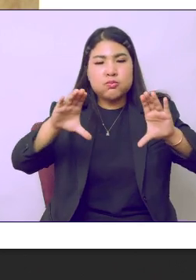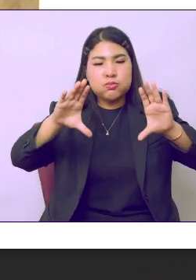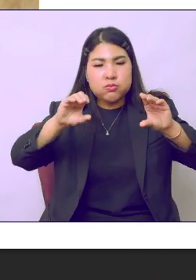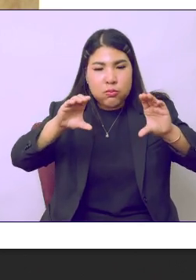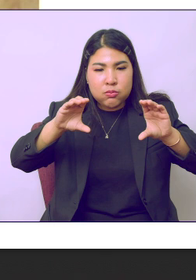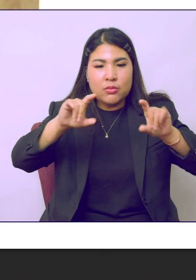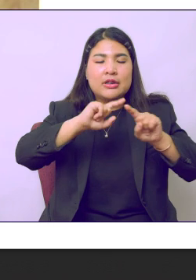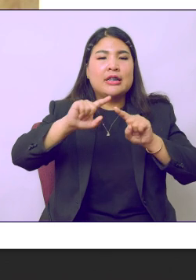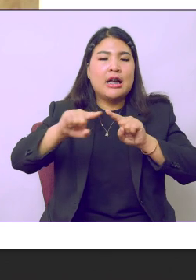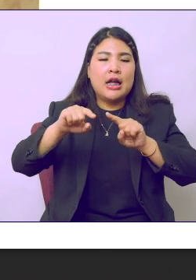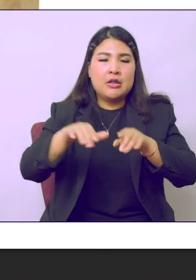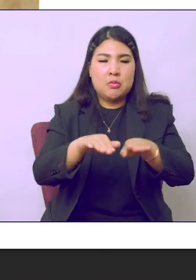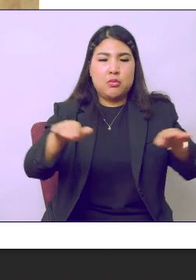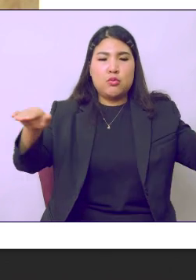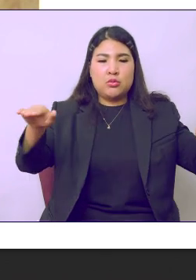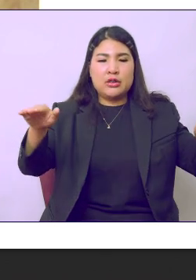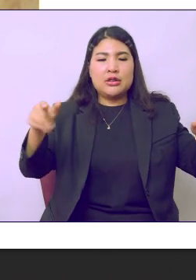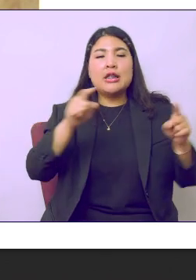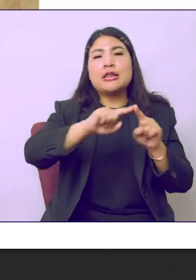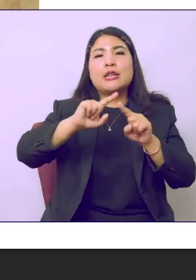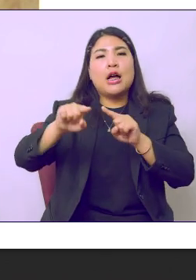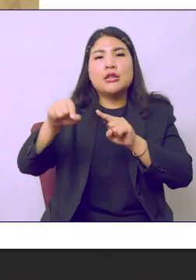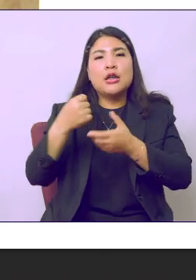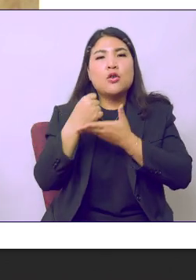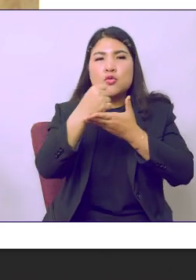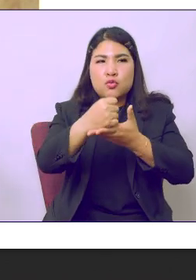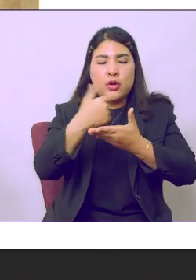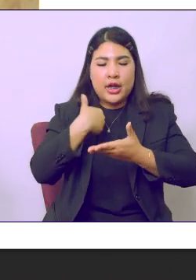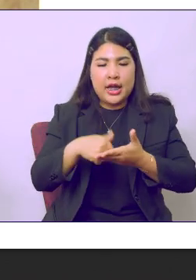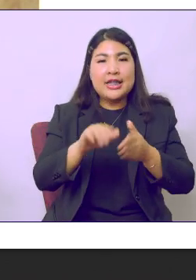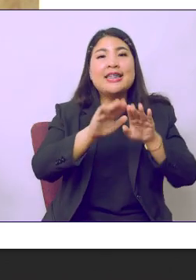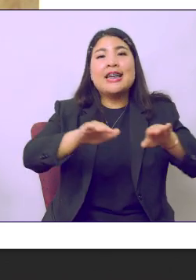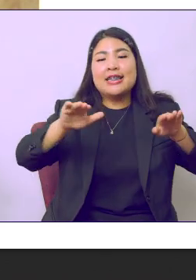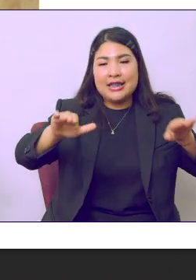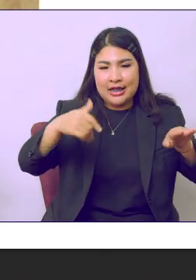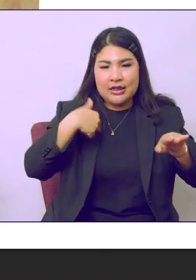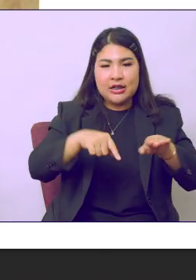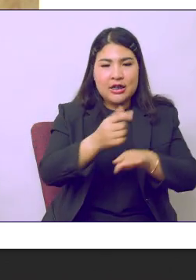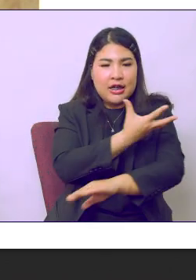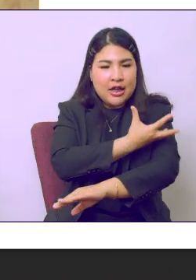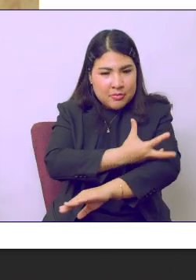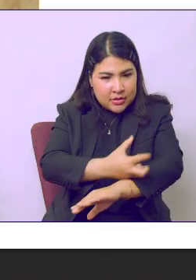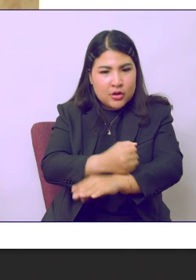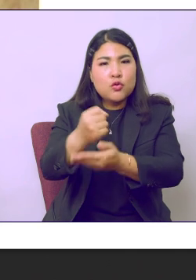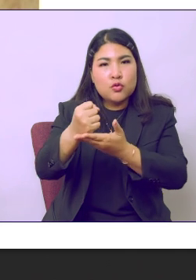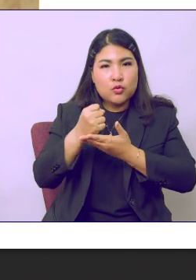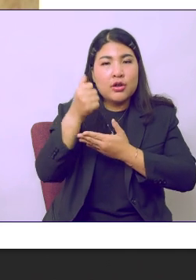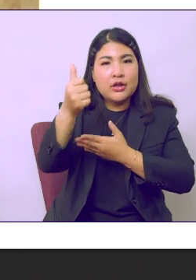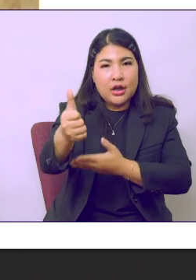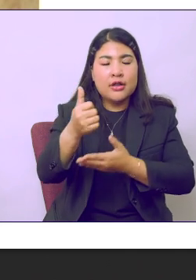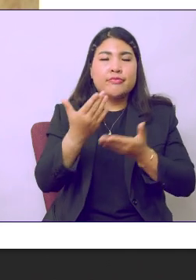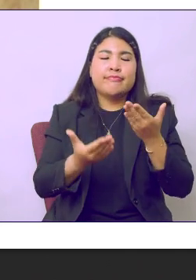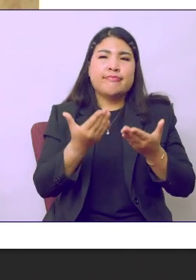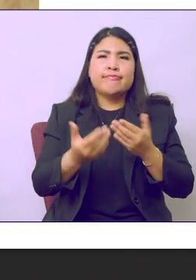เพื่อที่ให้นะครับอ่าประคองตัวน้องเนี่ยให้น้องใช้กล้ามเนื้อนะครับครับได้ได้ถูกต้องอย่างที่เราอยากจะให้